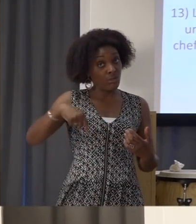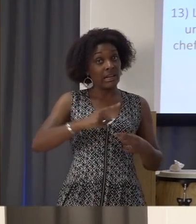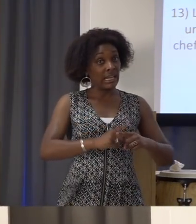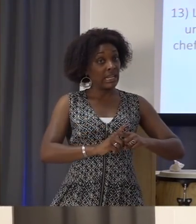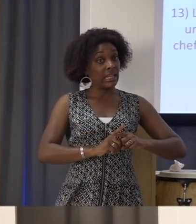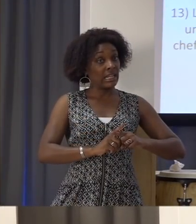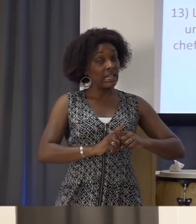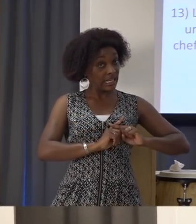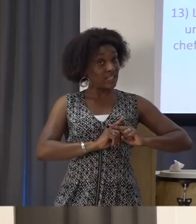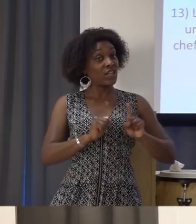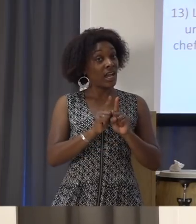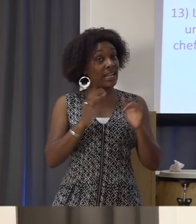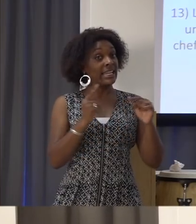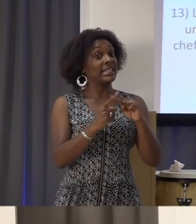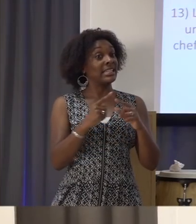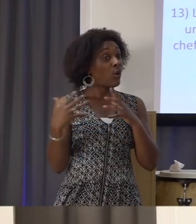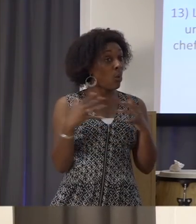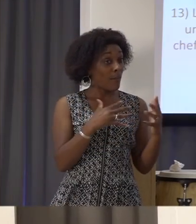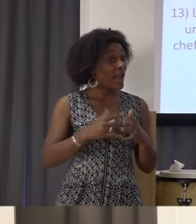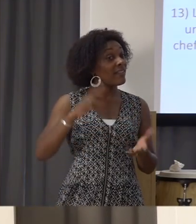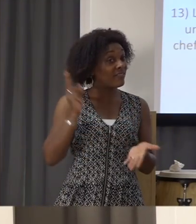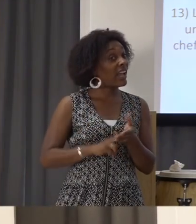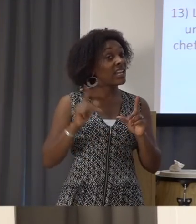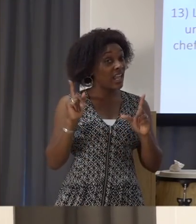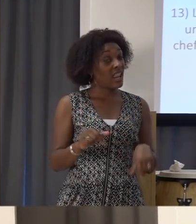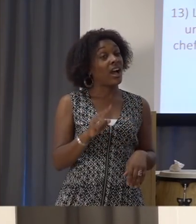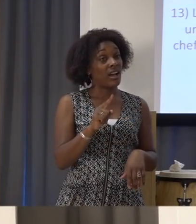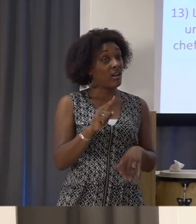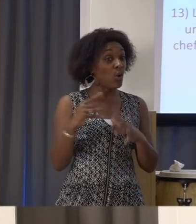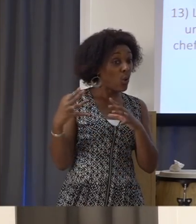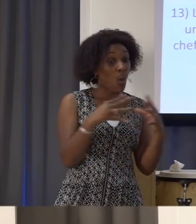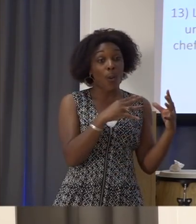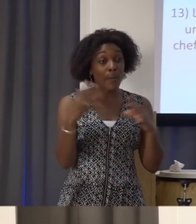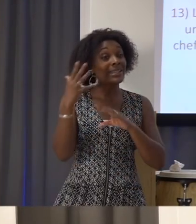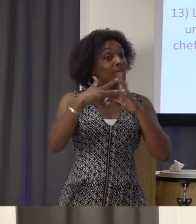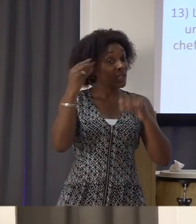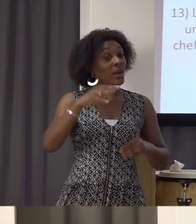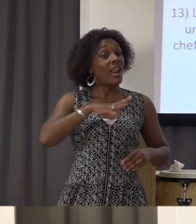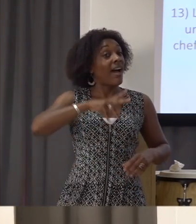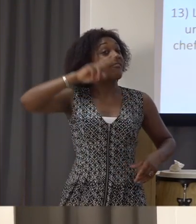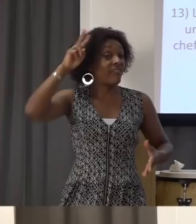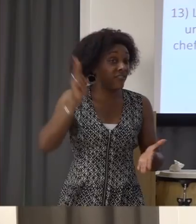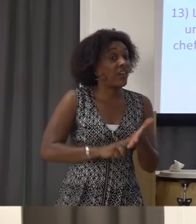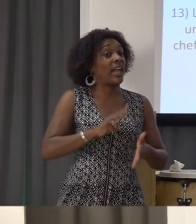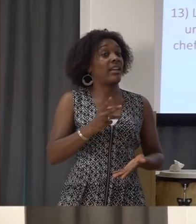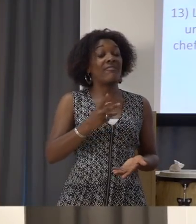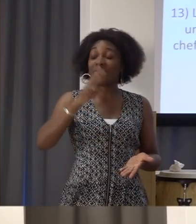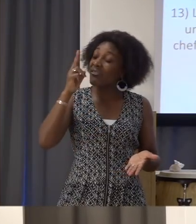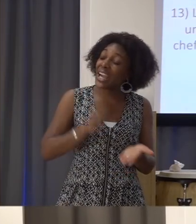Le combat est là, le combat est réel et c'est le combat spirituel.